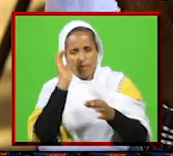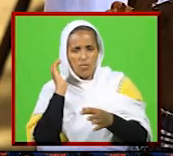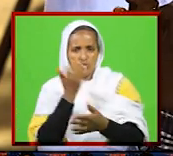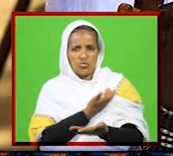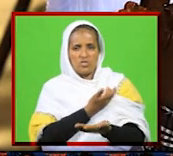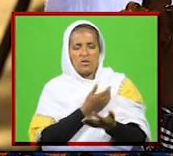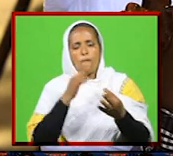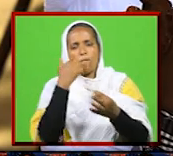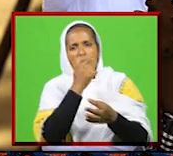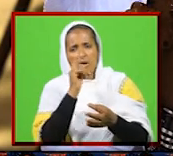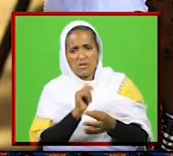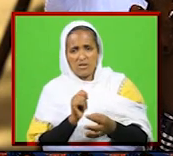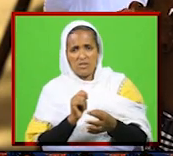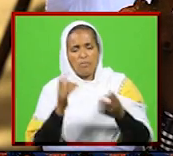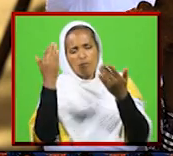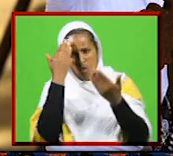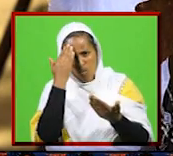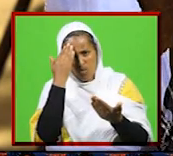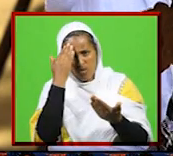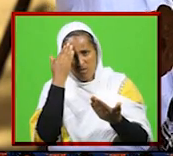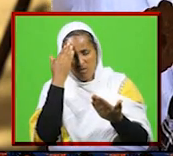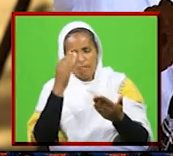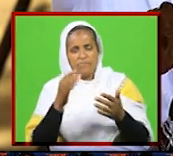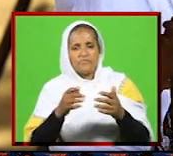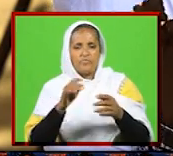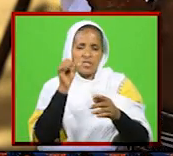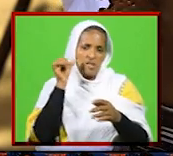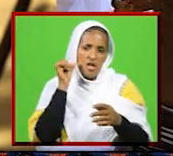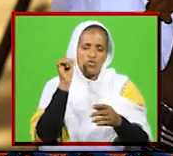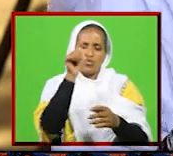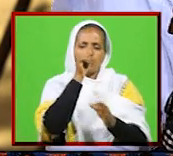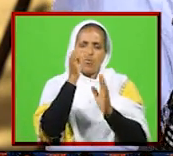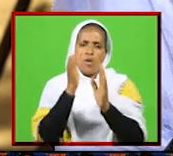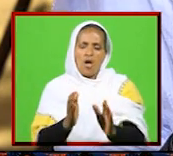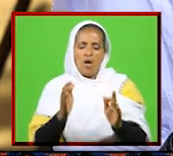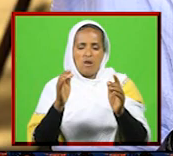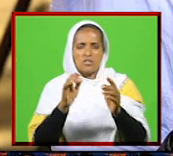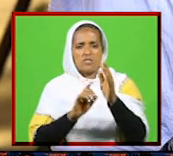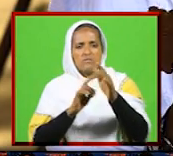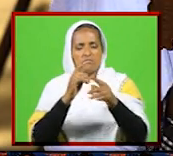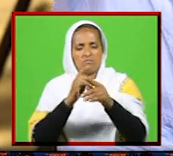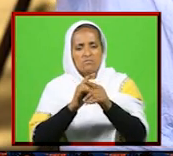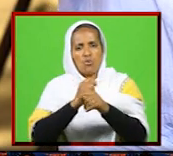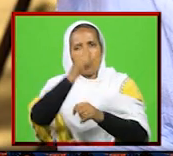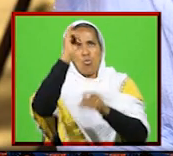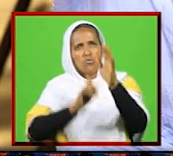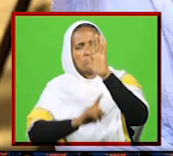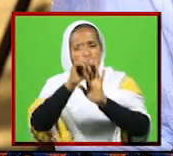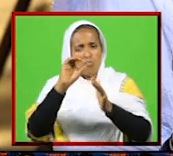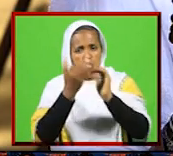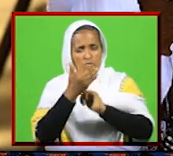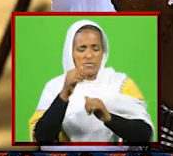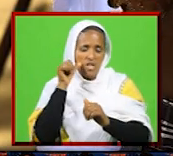ማንነቷን የአባቶቻችን ማንነት ማወቅ መልሶ የትላንትኗ ኢትዮጵያ እንግዲህ ስልጣኔው እንደ ዘመኑ